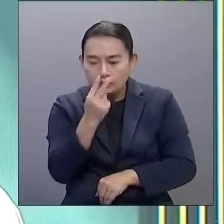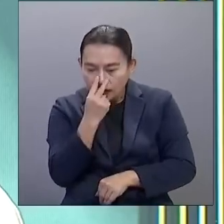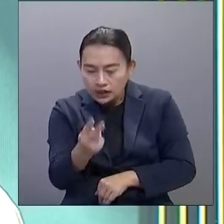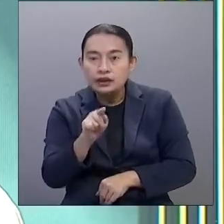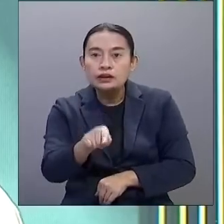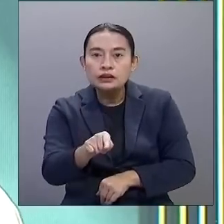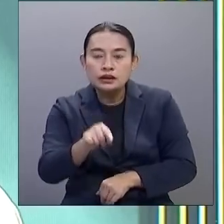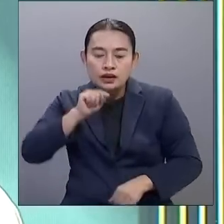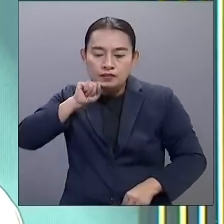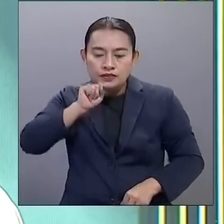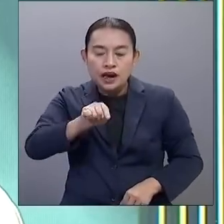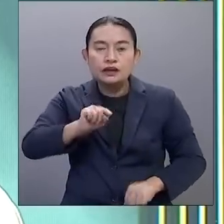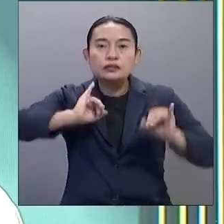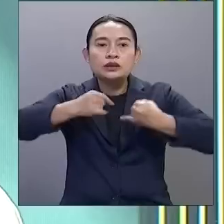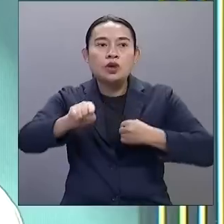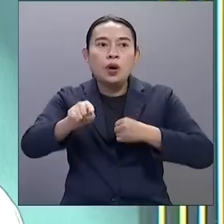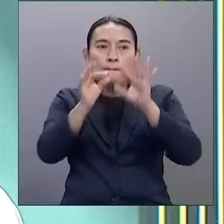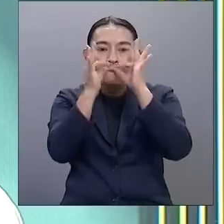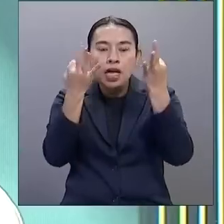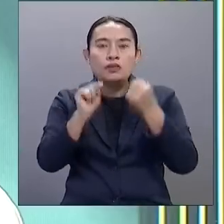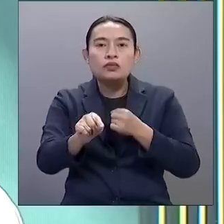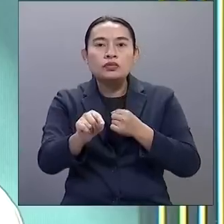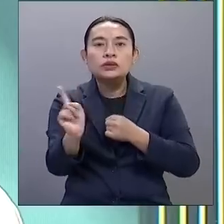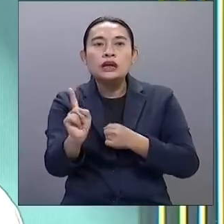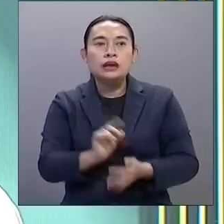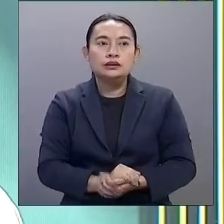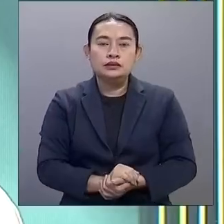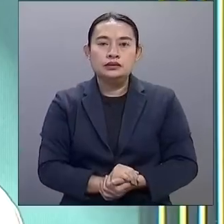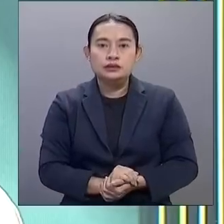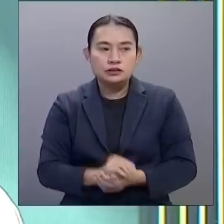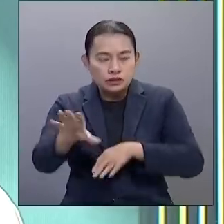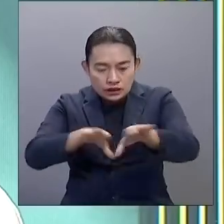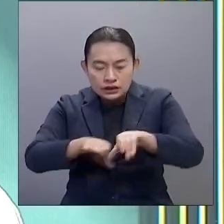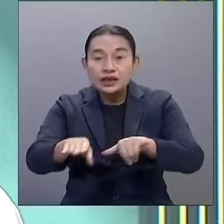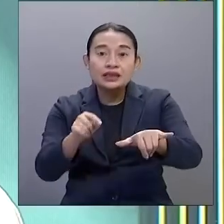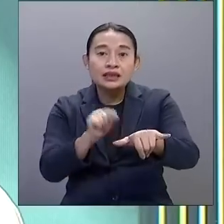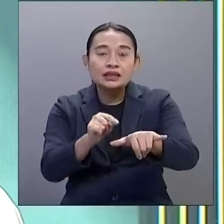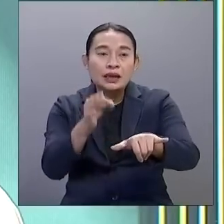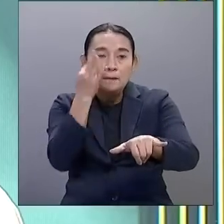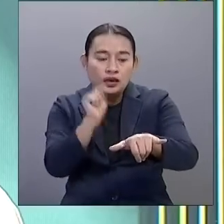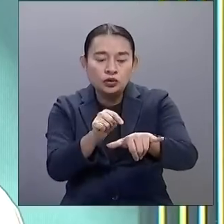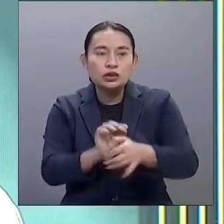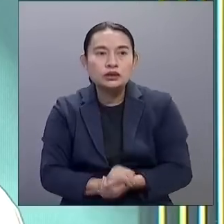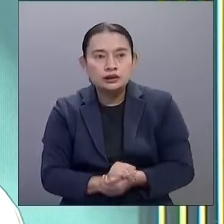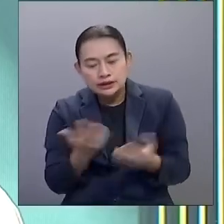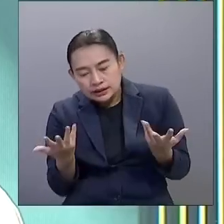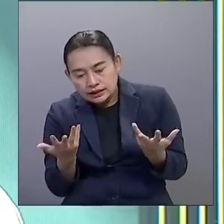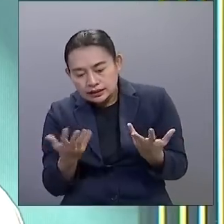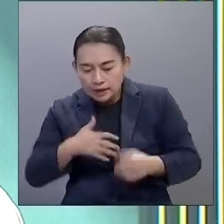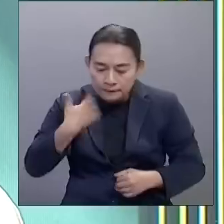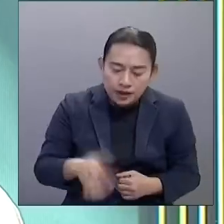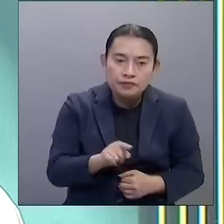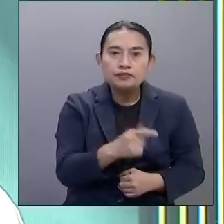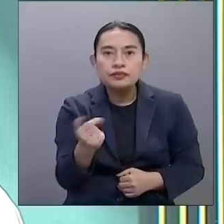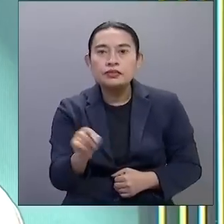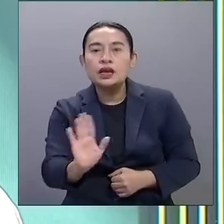าก็จะออกคำสั่งไปยังเจ้าของแมวเลยว่าให้ดำเนินการจัดการกับแมวตัวนี้นะไม่ให้ไปสร้างความเดือดร้อนรำคาญให้กับคนอื่นถ้าออกคำ